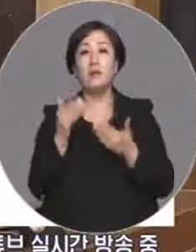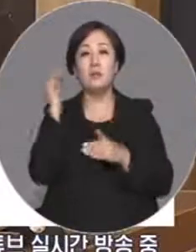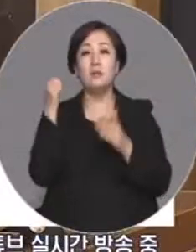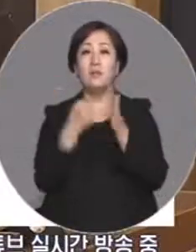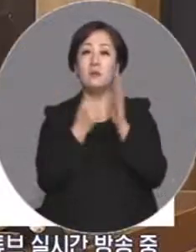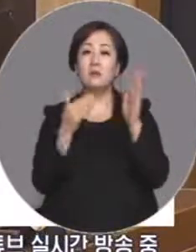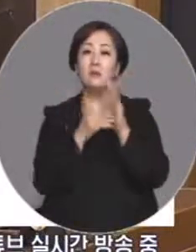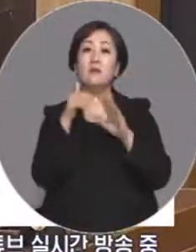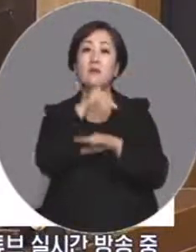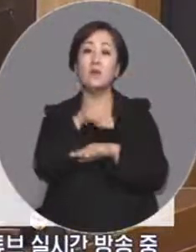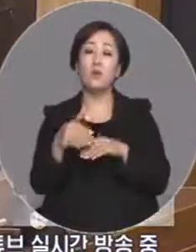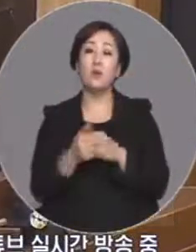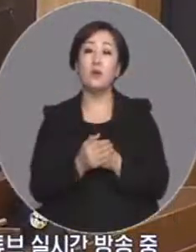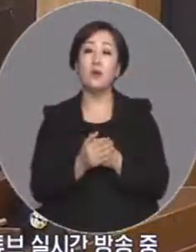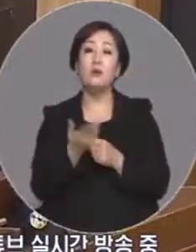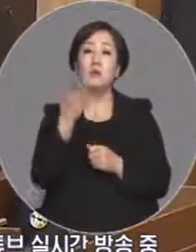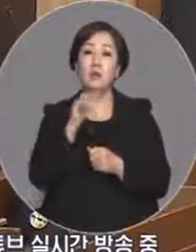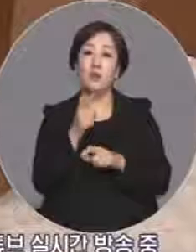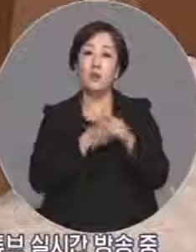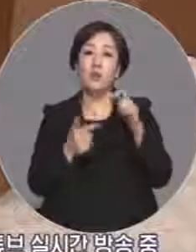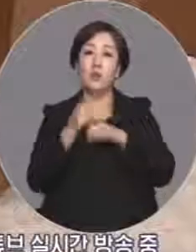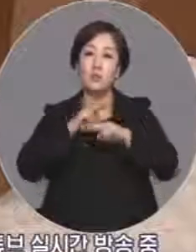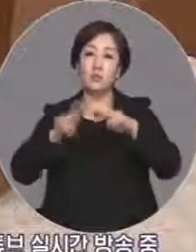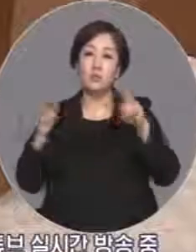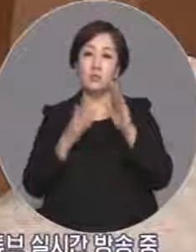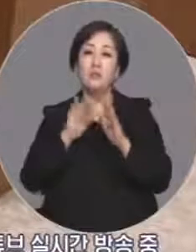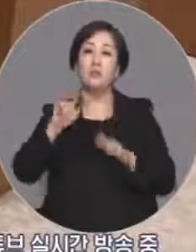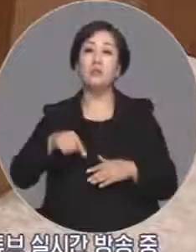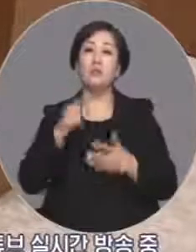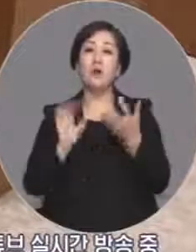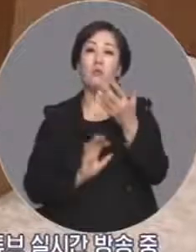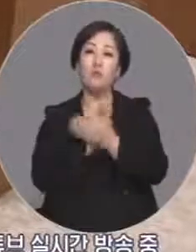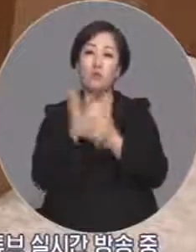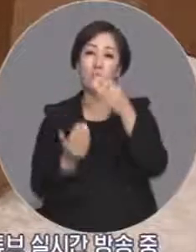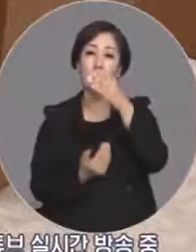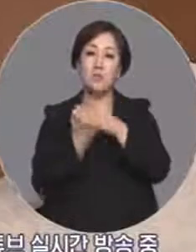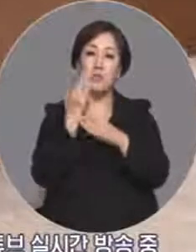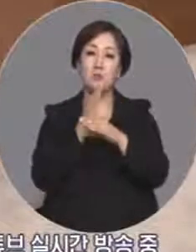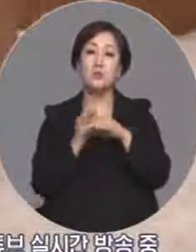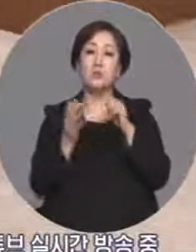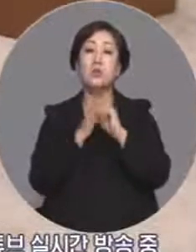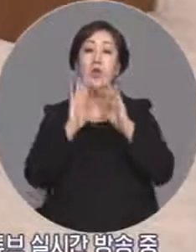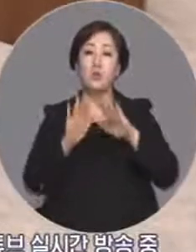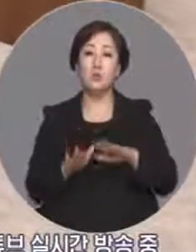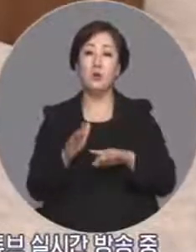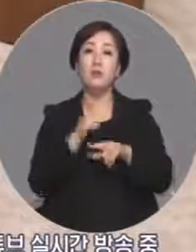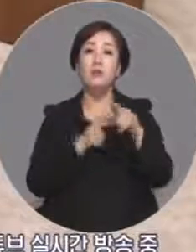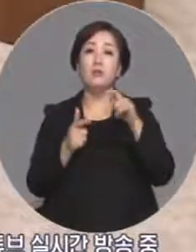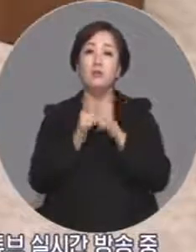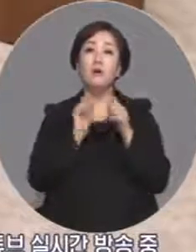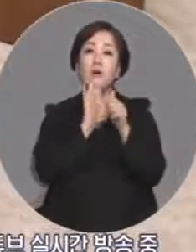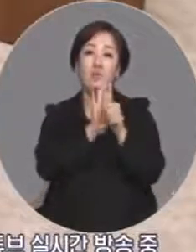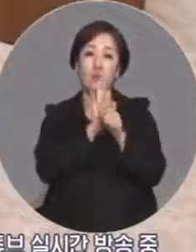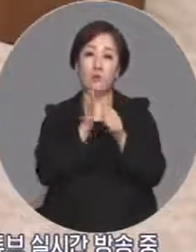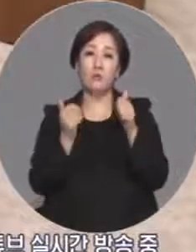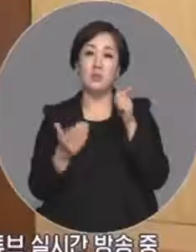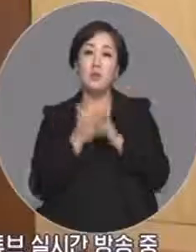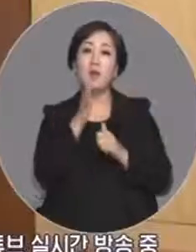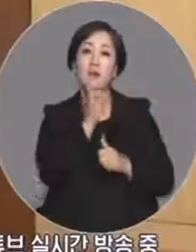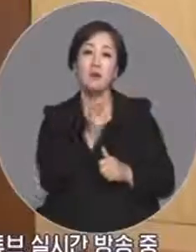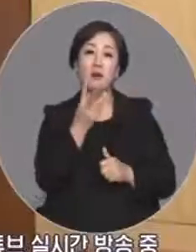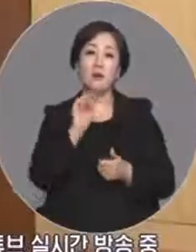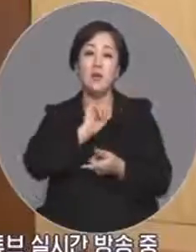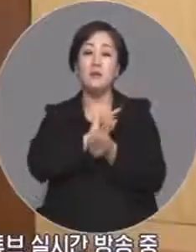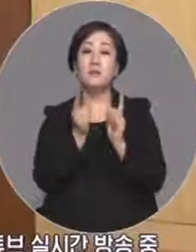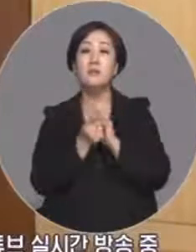전망입니다. 추경안 부결에 따른 후폭풍이 큰 만큼 이번 원포인트 추경안은 여야 관계없이